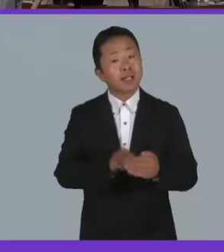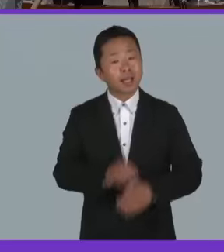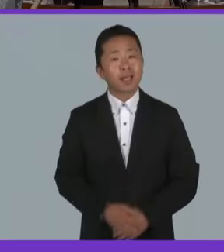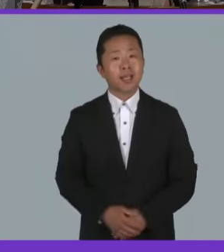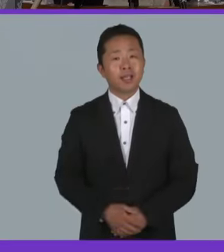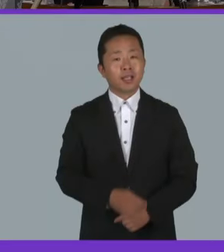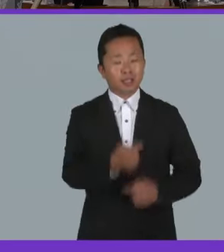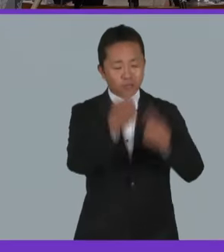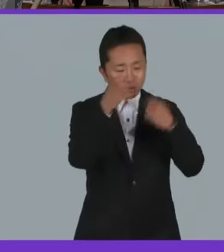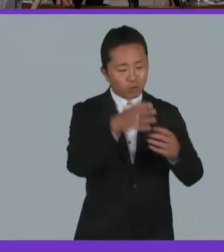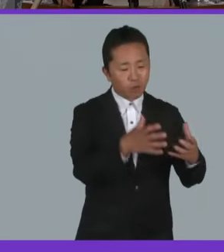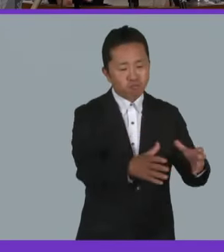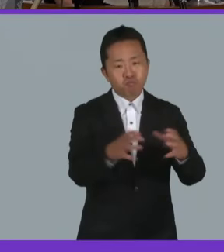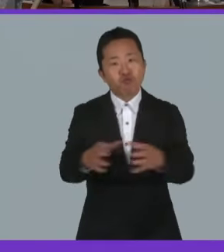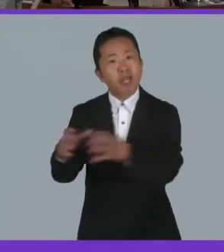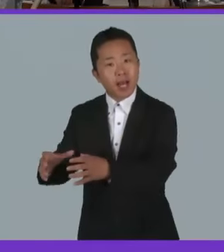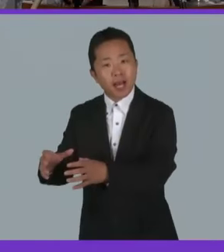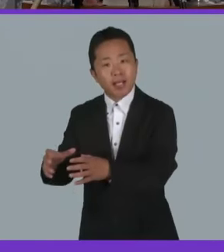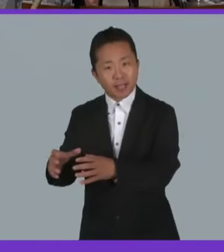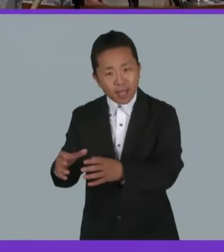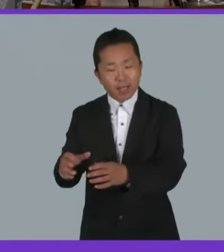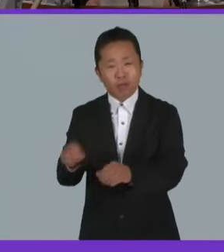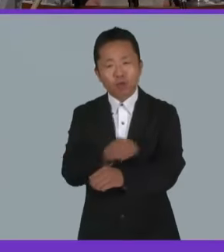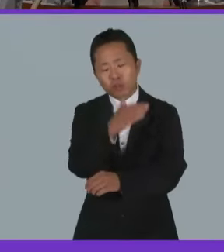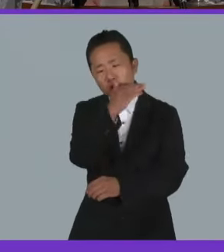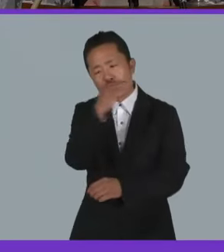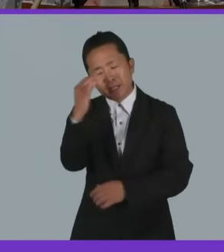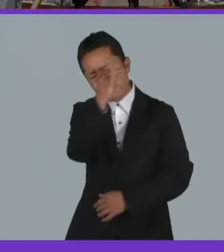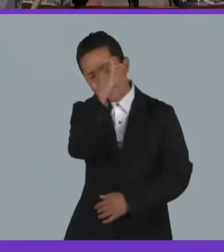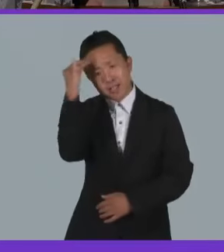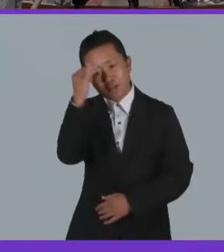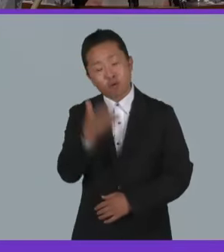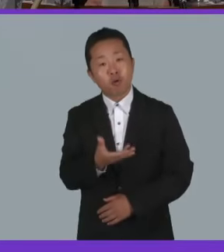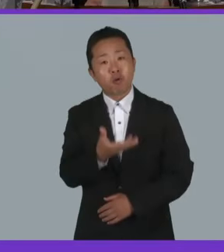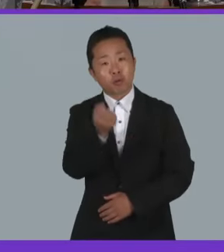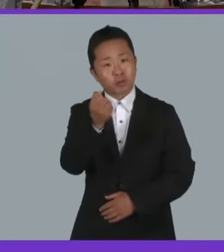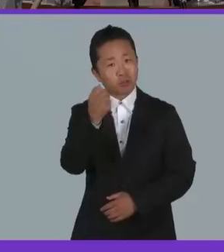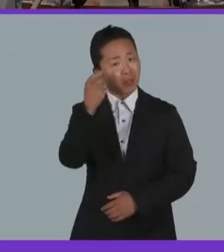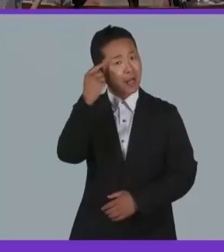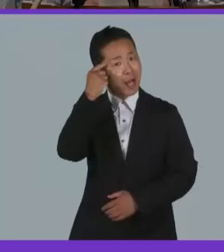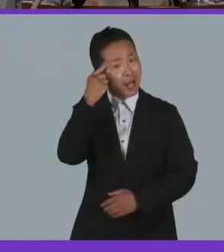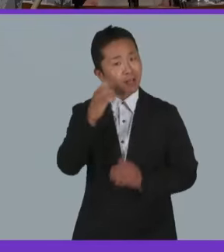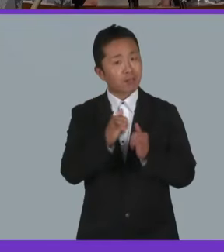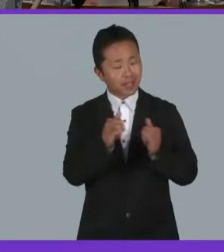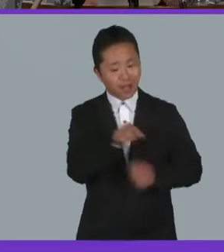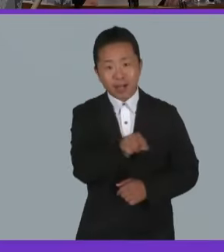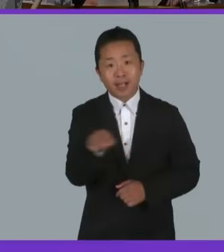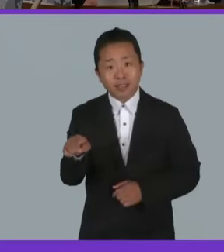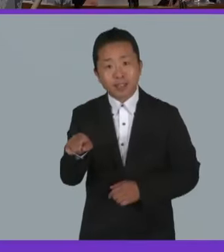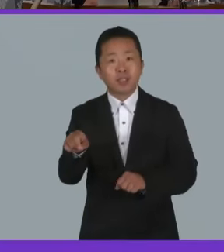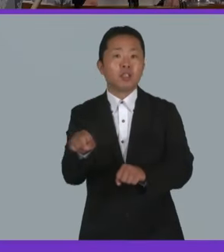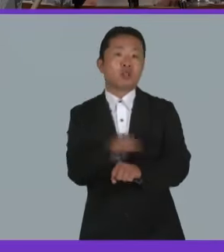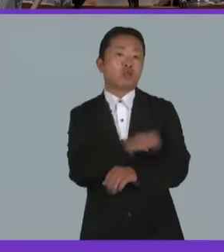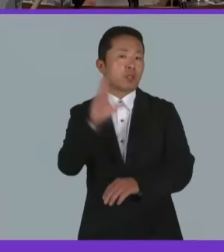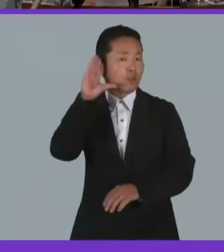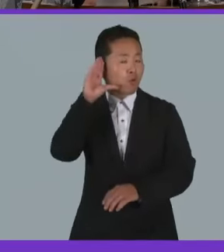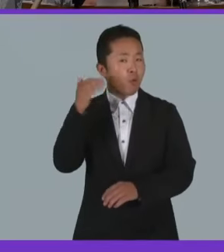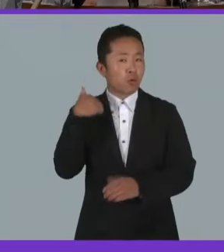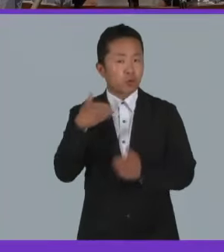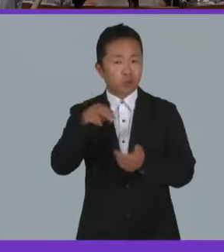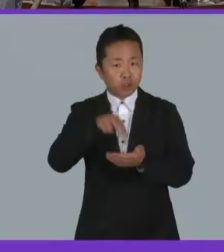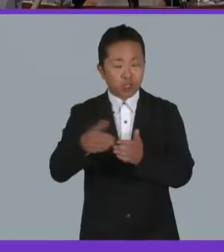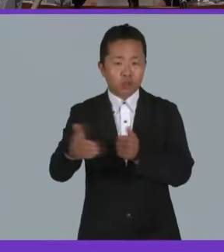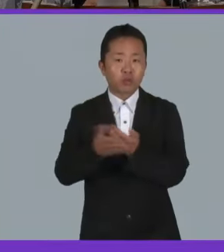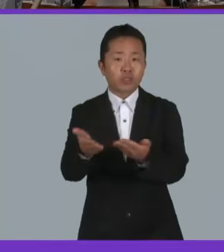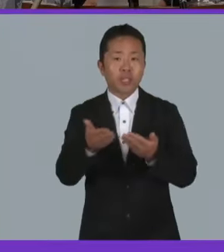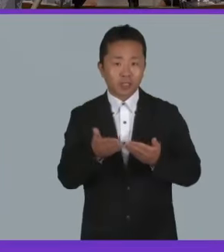において特に卓越した見識をお持ちと私が考える方々に特別顧問としてご協力いただき、本市の特色